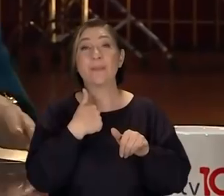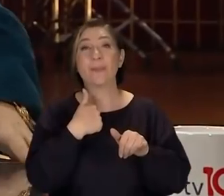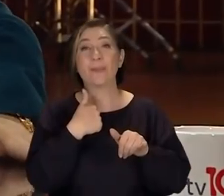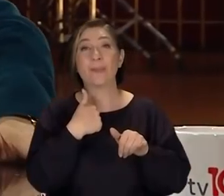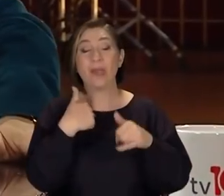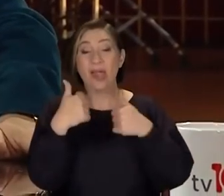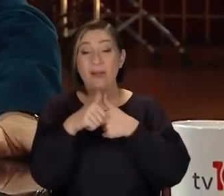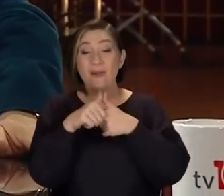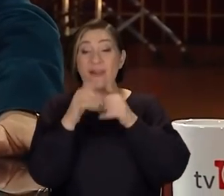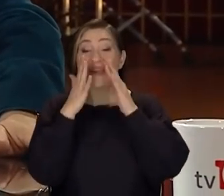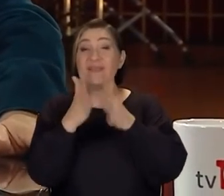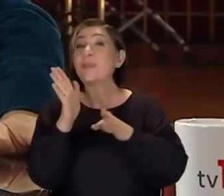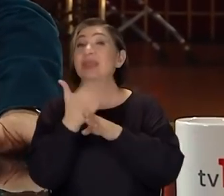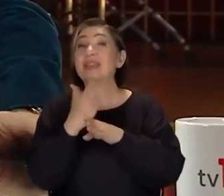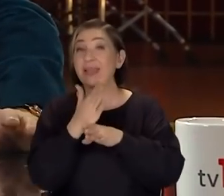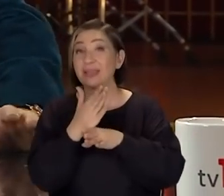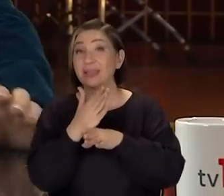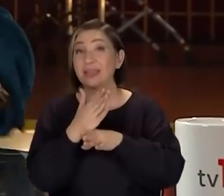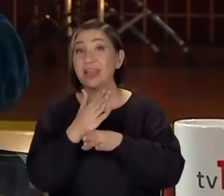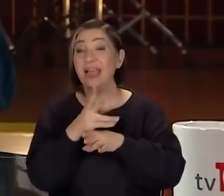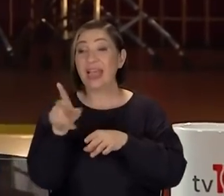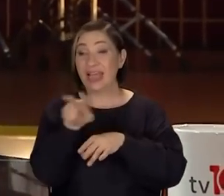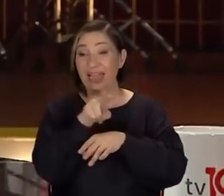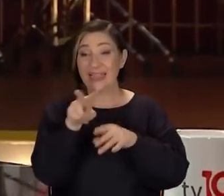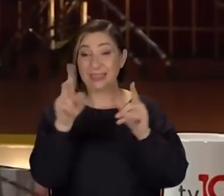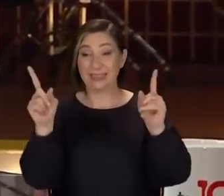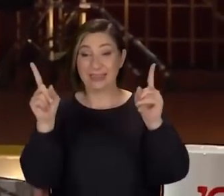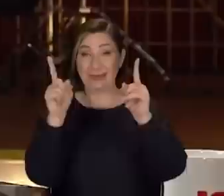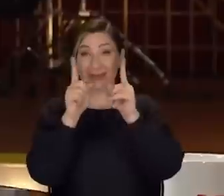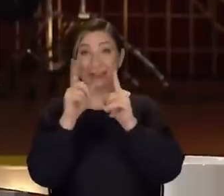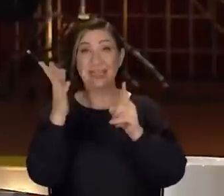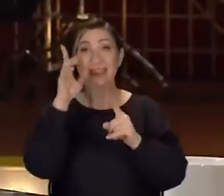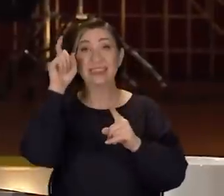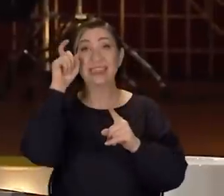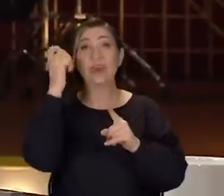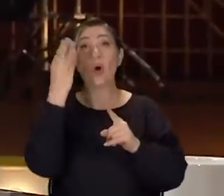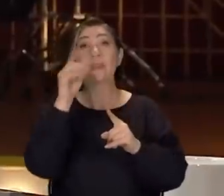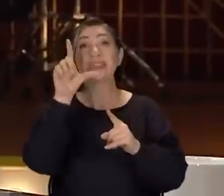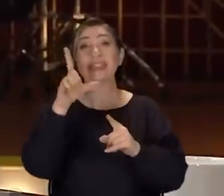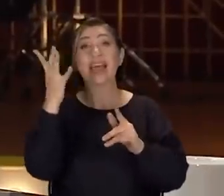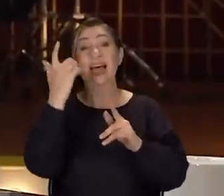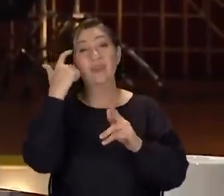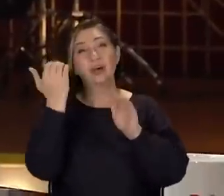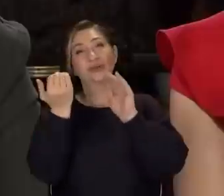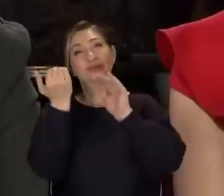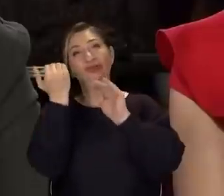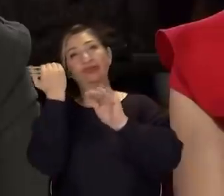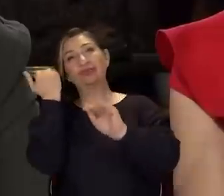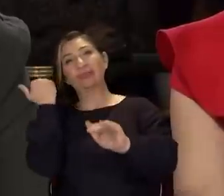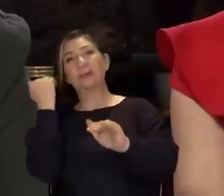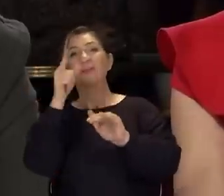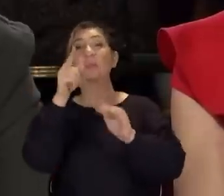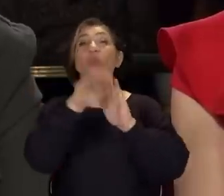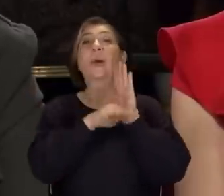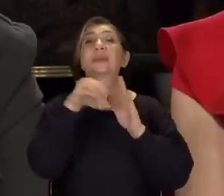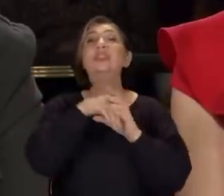var yani evlilikten nefret etmemin nedeni iki insan bir araya geldiğinde daha zeki olmaları gerekirken daha geri zekalı oluyorlar